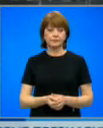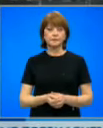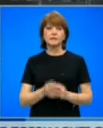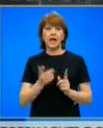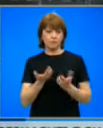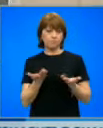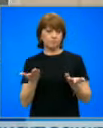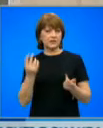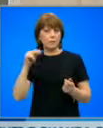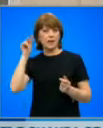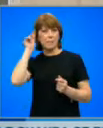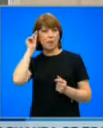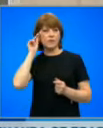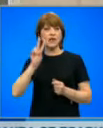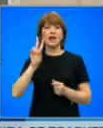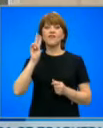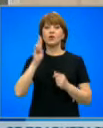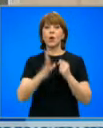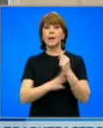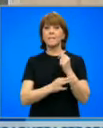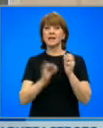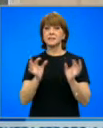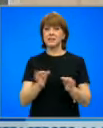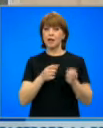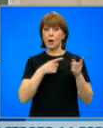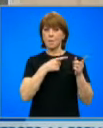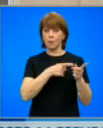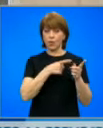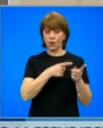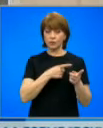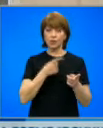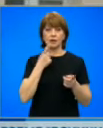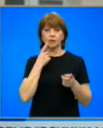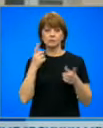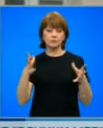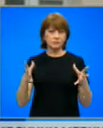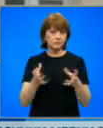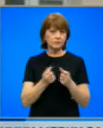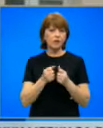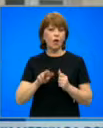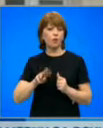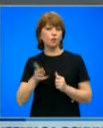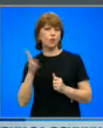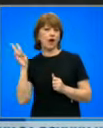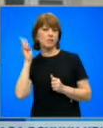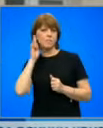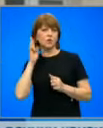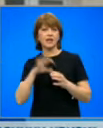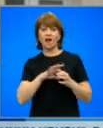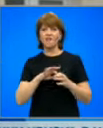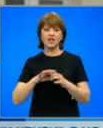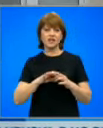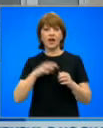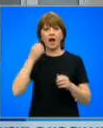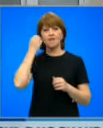Нека да припомним, че на 2 март спецпрокуратурата и контрразузнаването разкриха друга шпионска връзка в